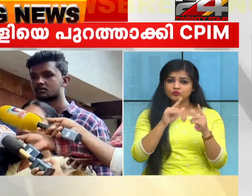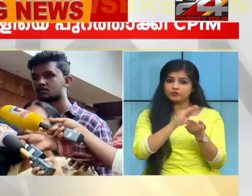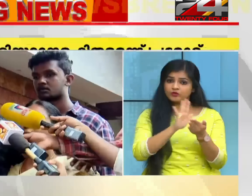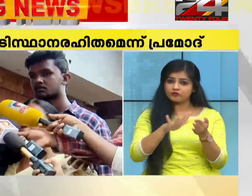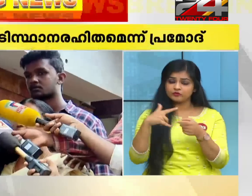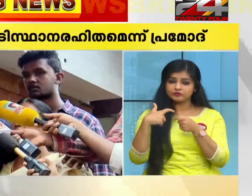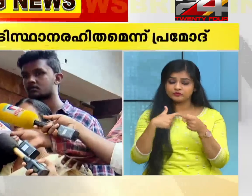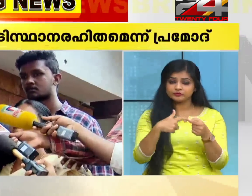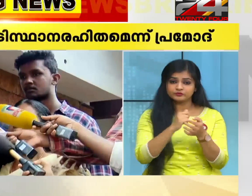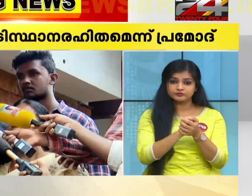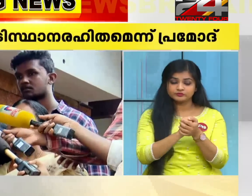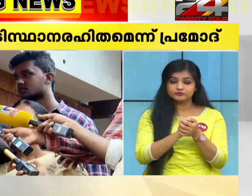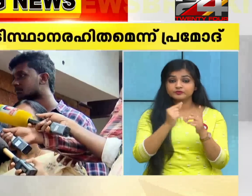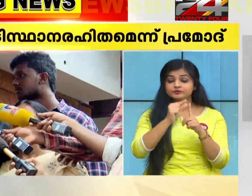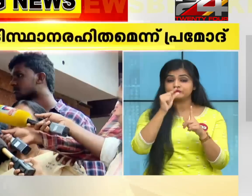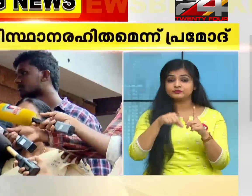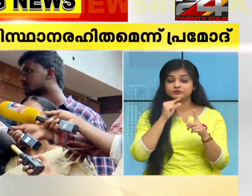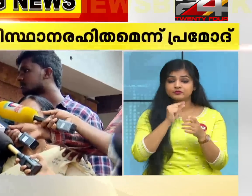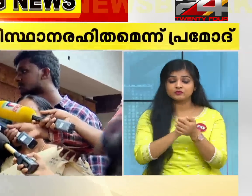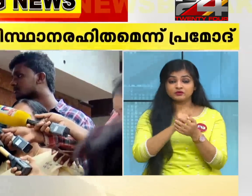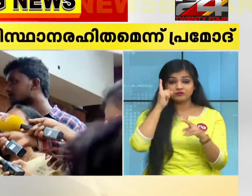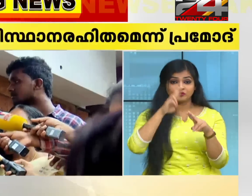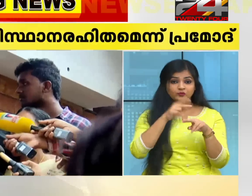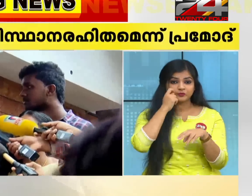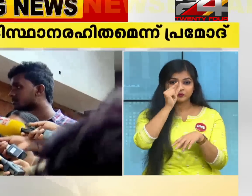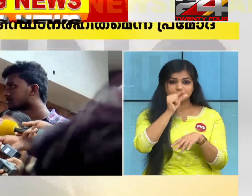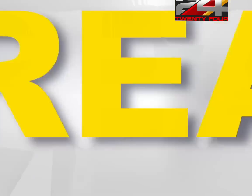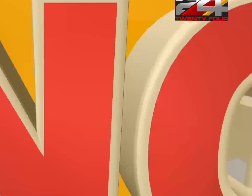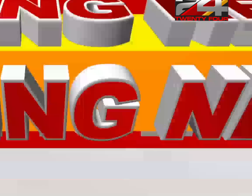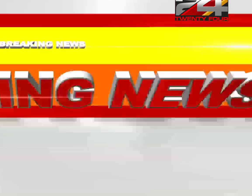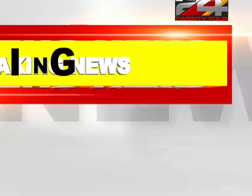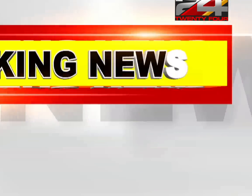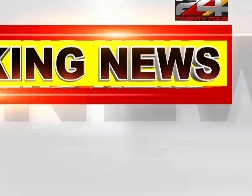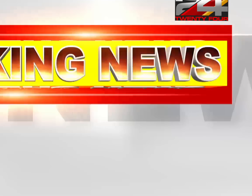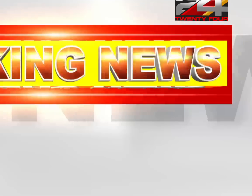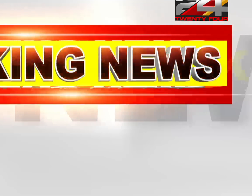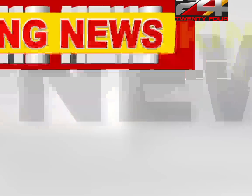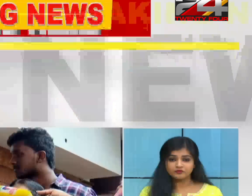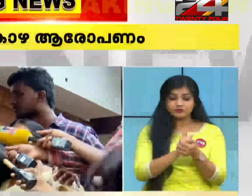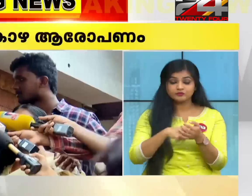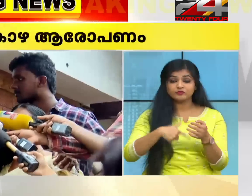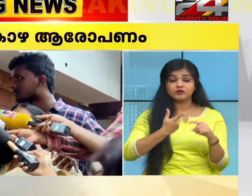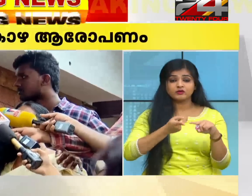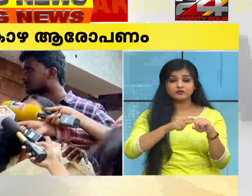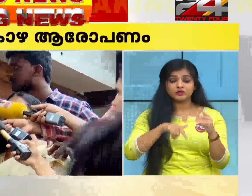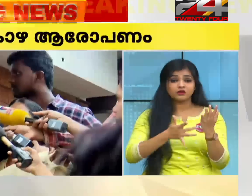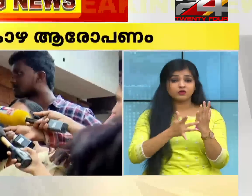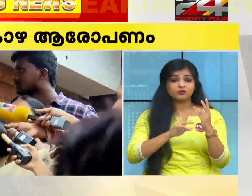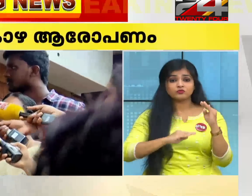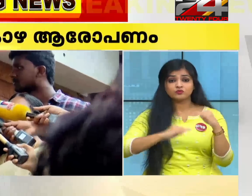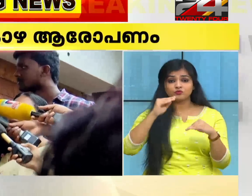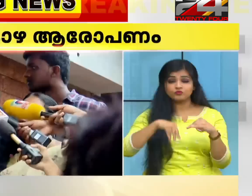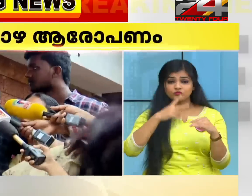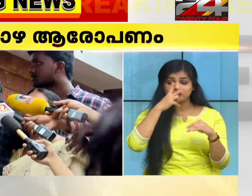ഒരു മനുഷ്യനെ അയാൾ നുണ പറയുകയാണെന്ന് പറയുകയാണെങ്കിൽ ഇപ്പോൾ നമ്മുടെ ആധുനിക സംവിധാനത്തിനകത്ത് എന്തുണ്ട്?